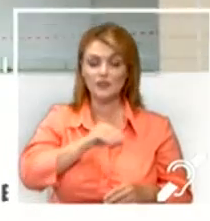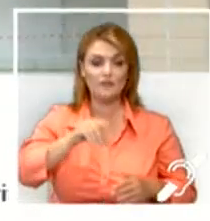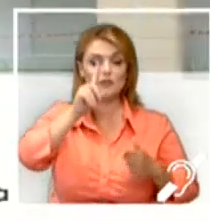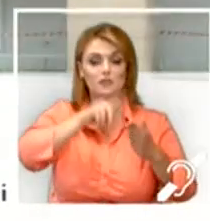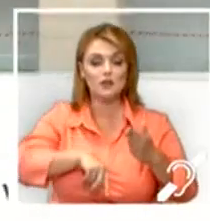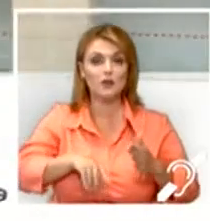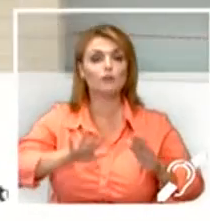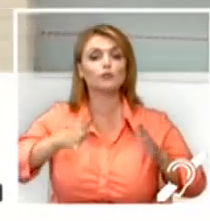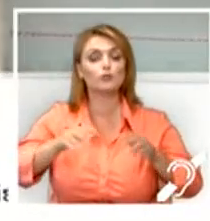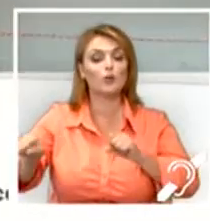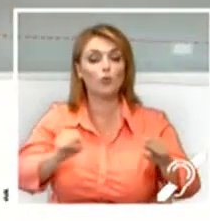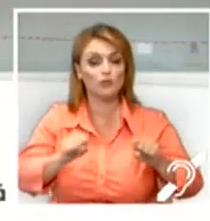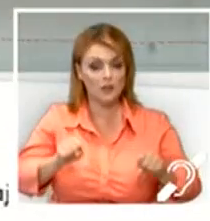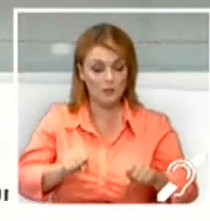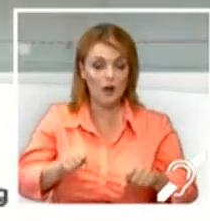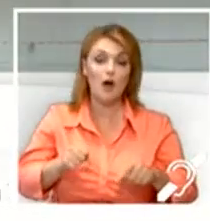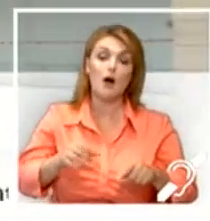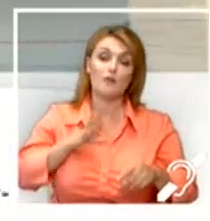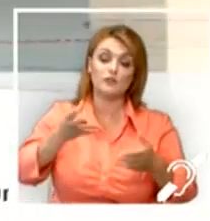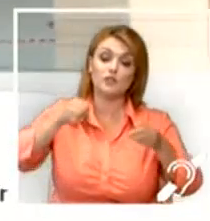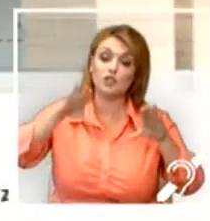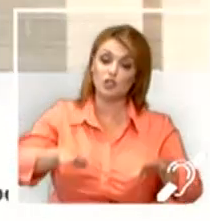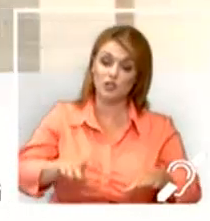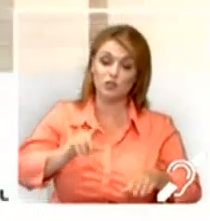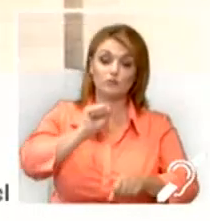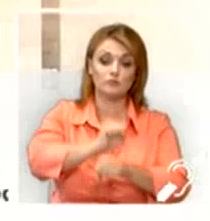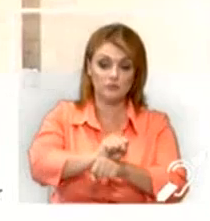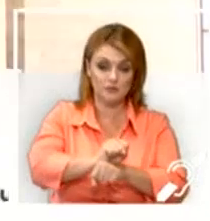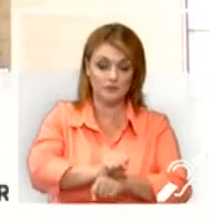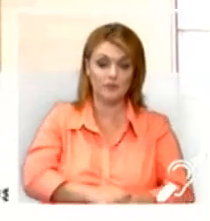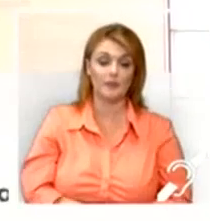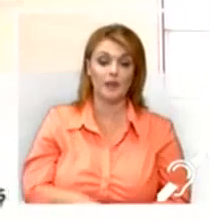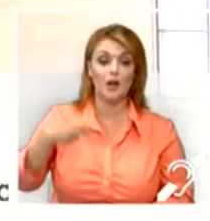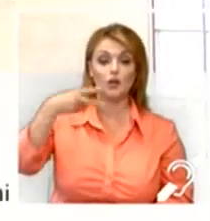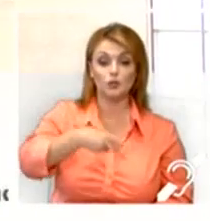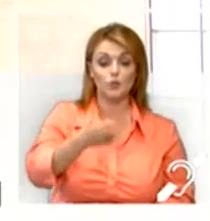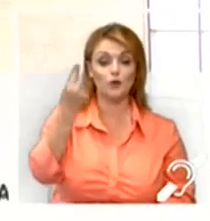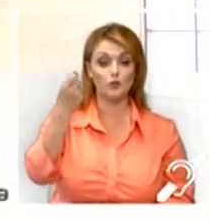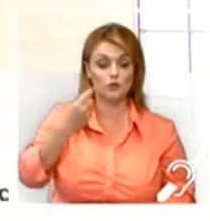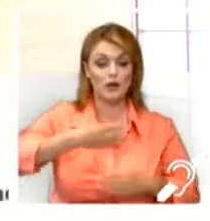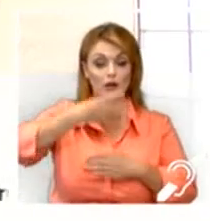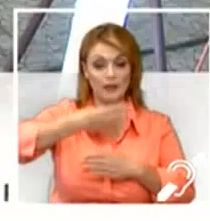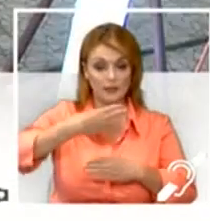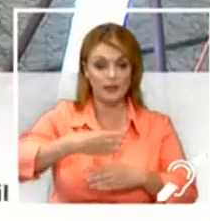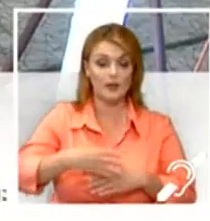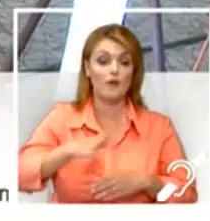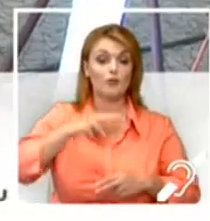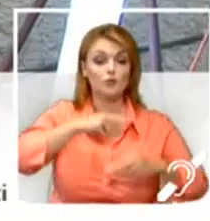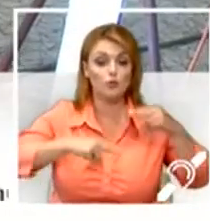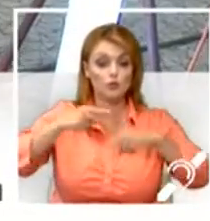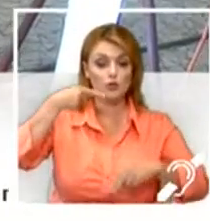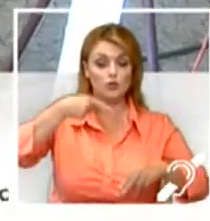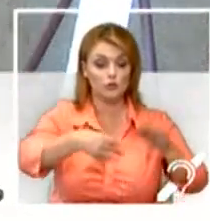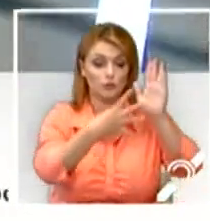caz de cutremur. În spatele deciziei de atunci s-au vehiculat și interese imobiliare. În 2011, clădirea aerogării, construită